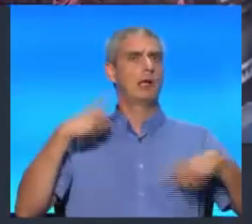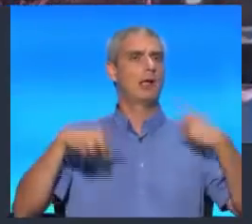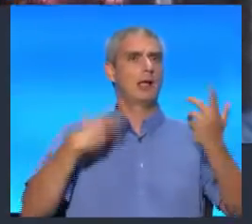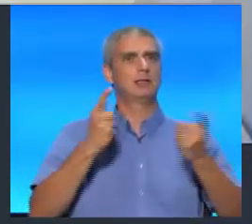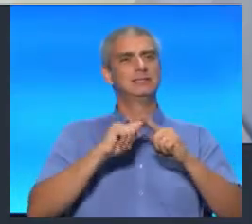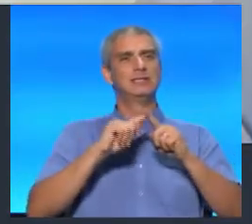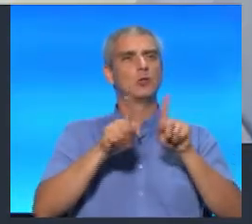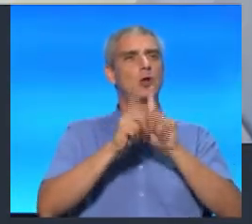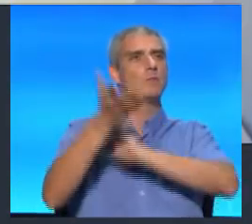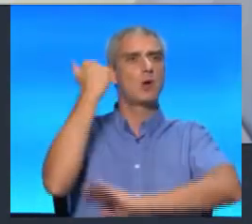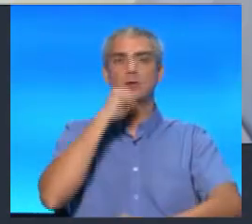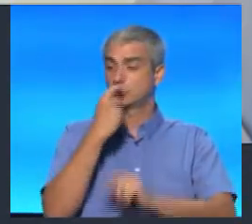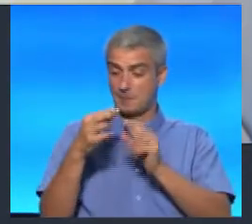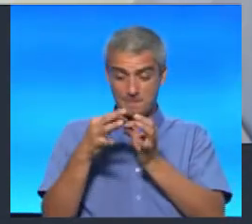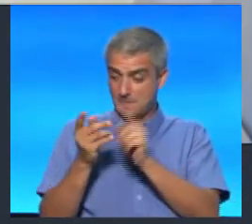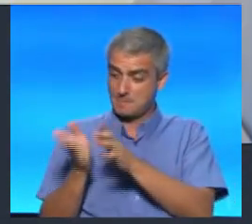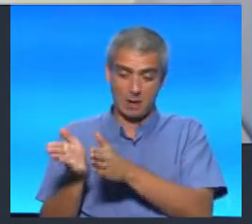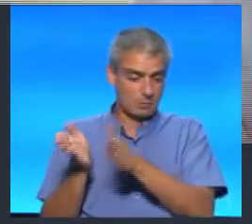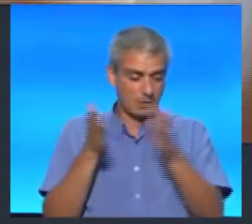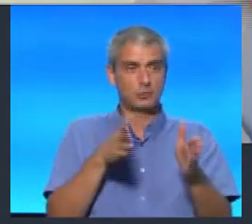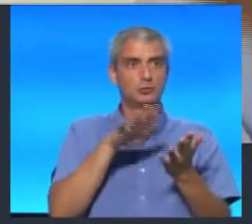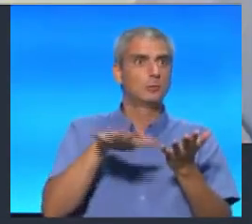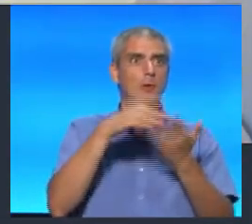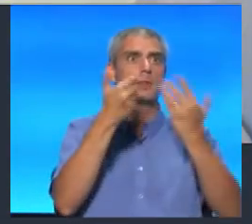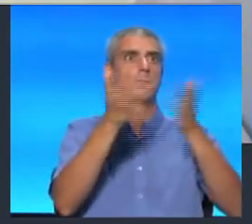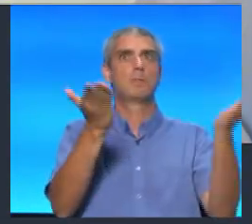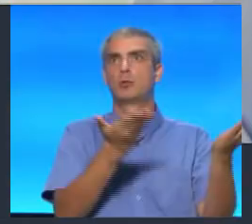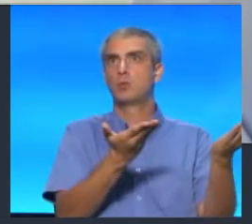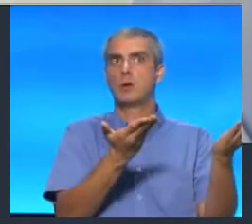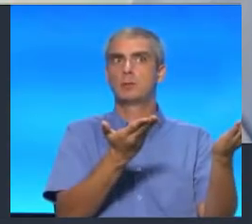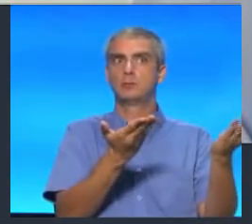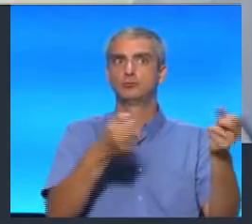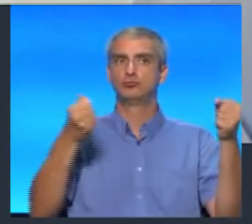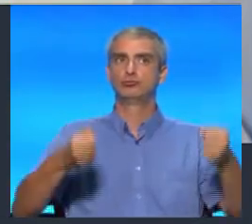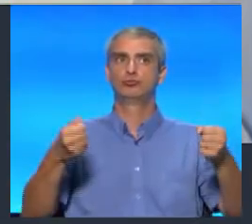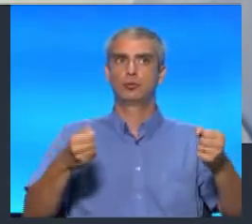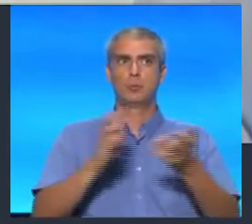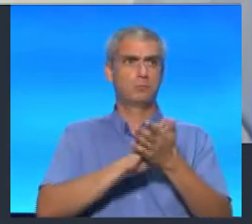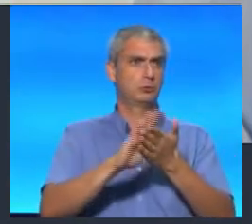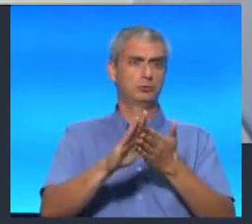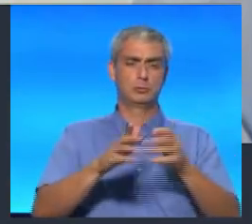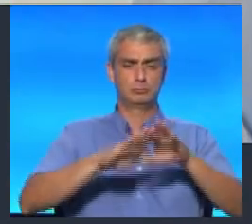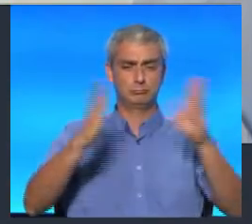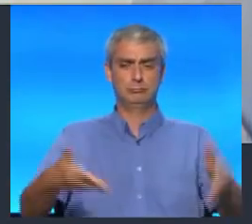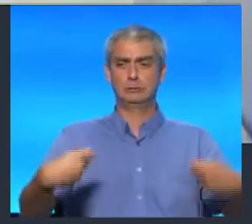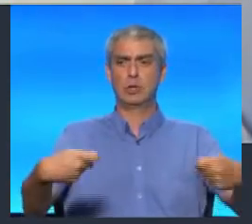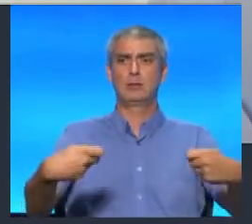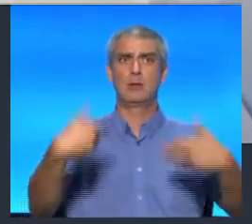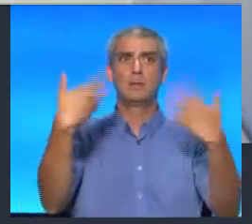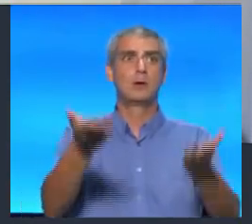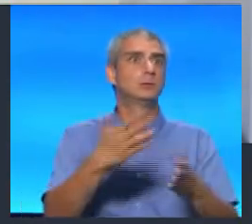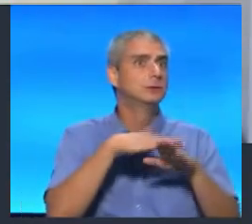של פעם. מטר ליד זה יש מתחם פתוח של שוק הכי פשוט, בסטות בחוץ.